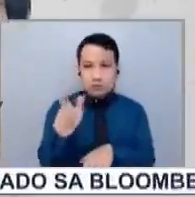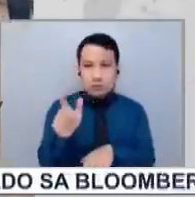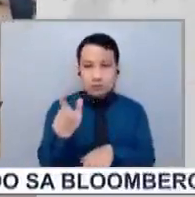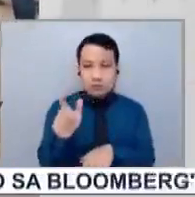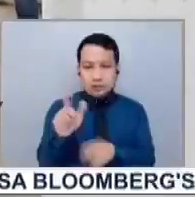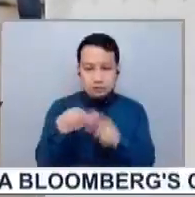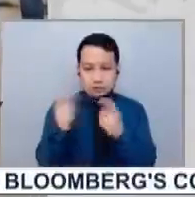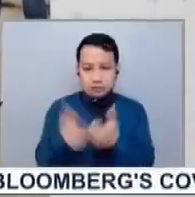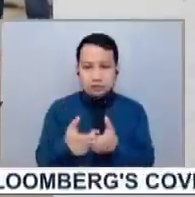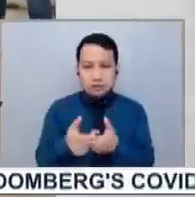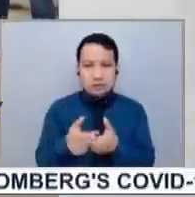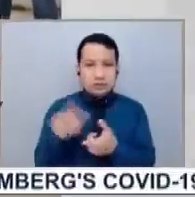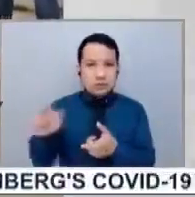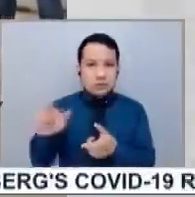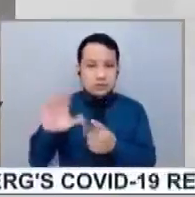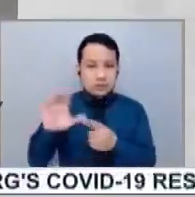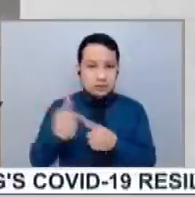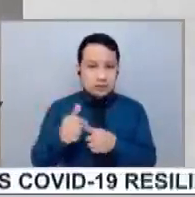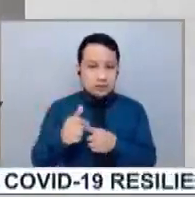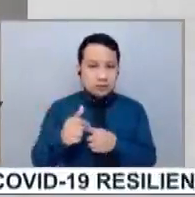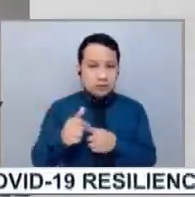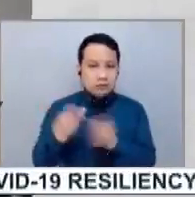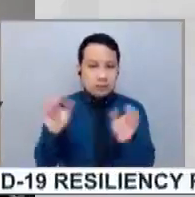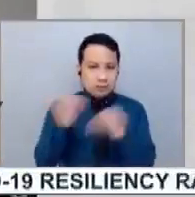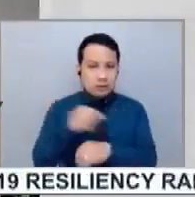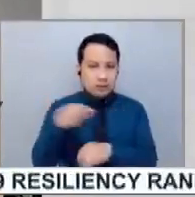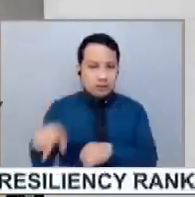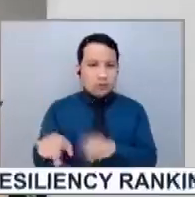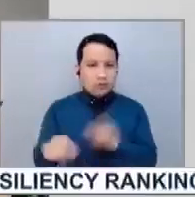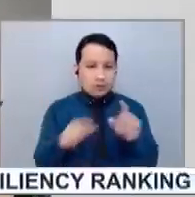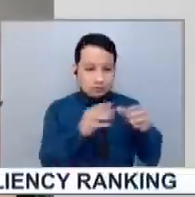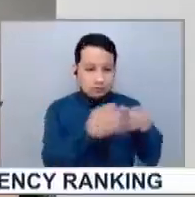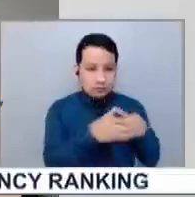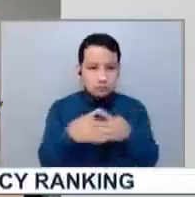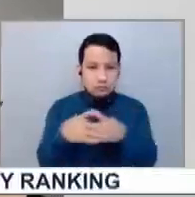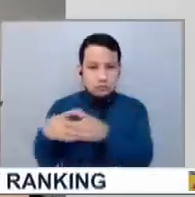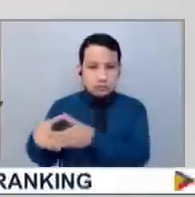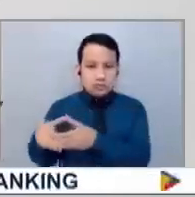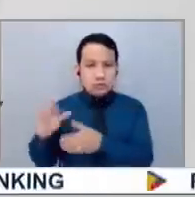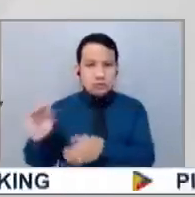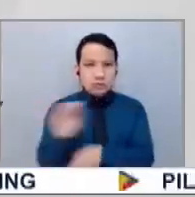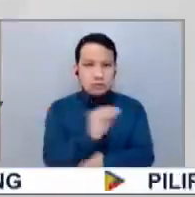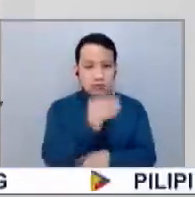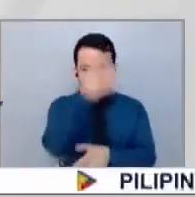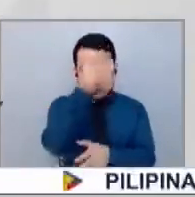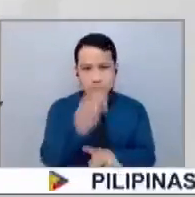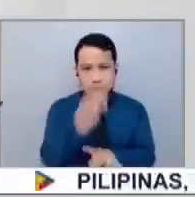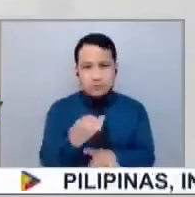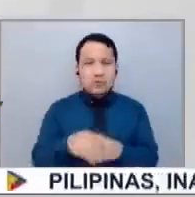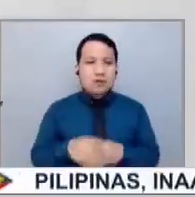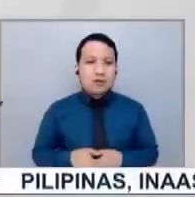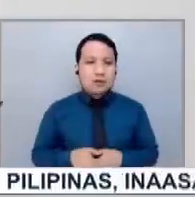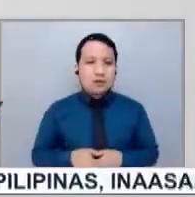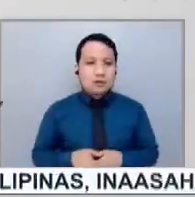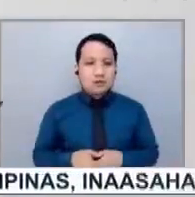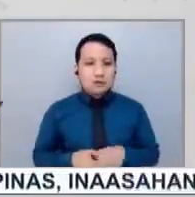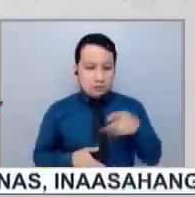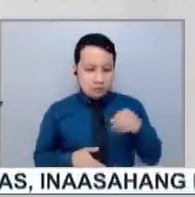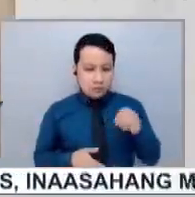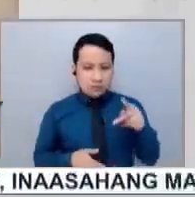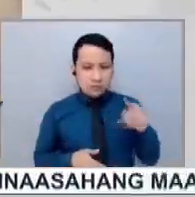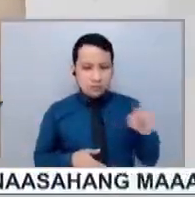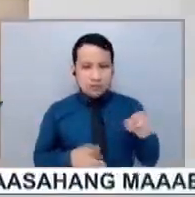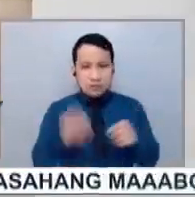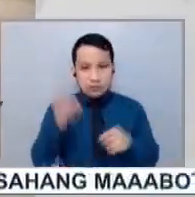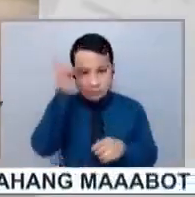ng City Development and Livelihood Office. Bawat grupo ay nakatanggap ng computer sets, pocket wifi at iba pang mga